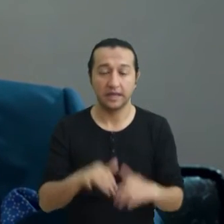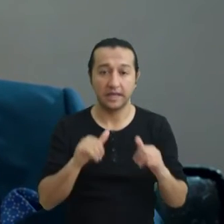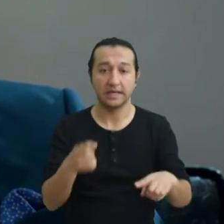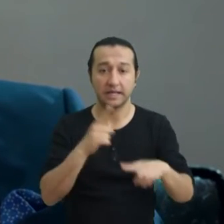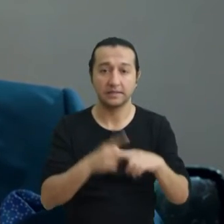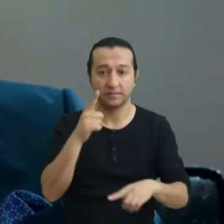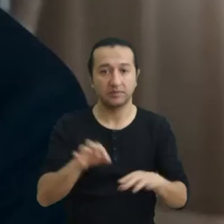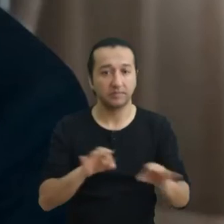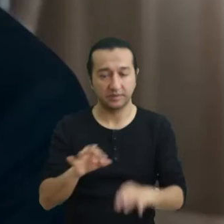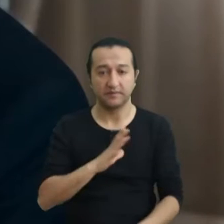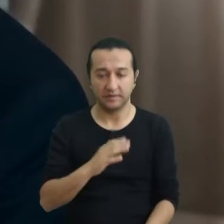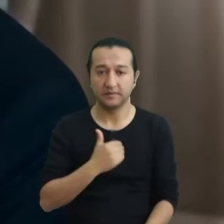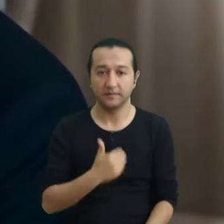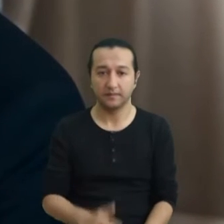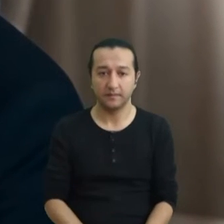Ayrıca bir planım da var.